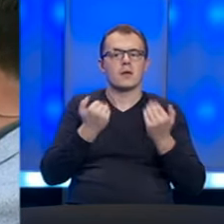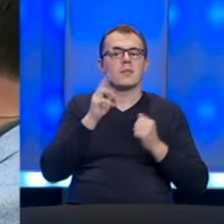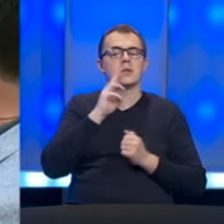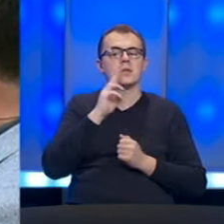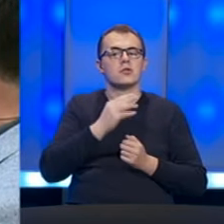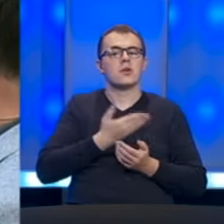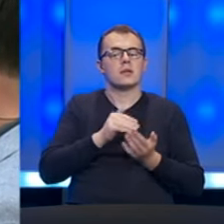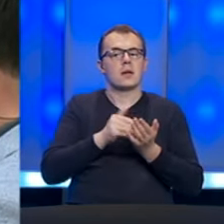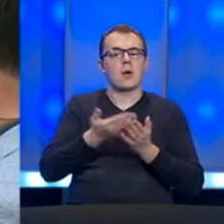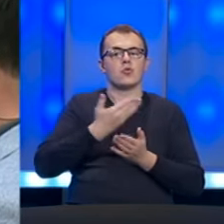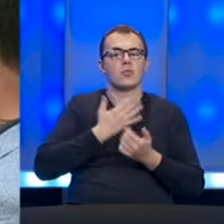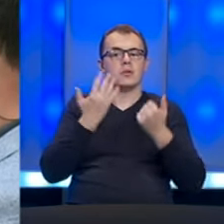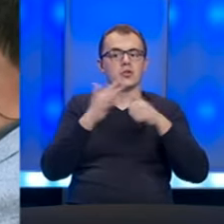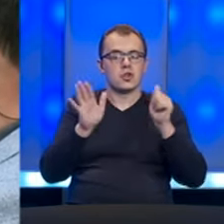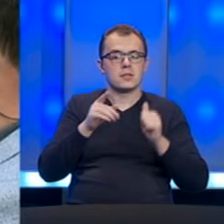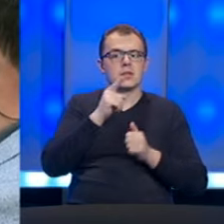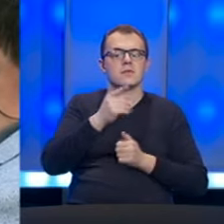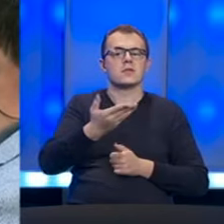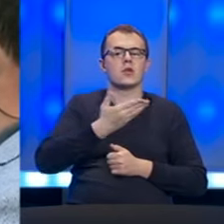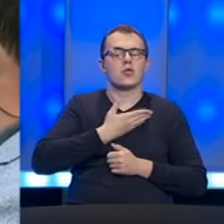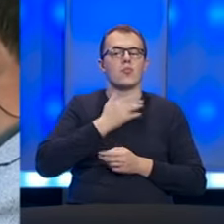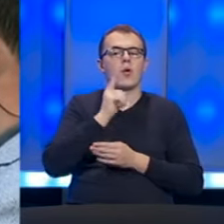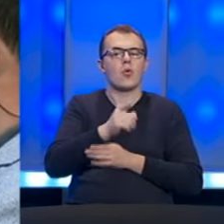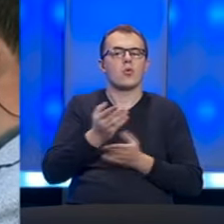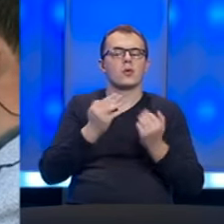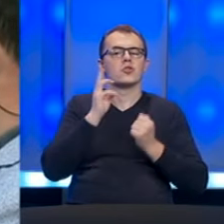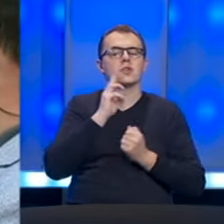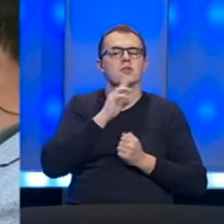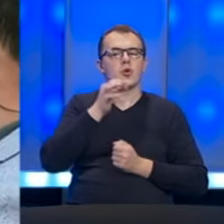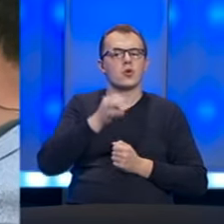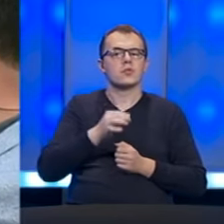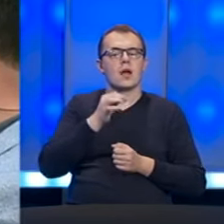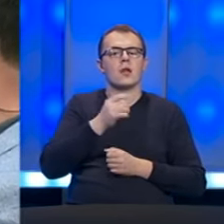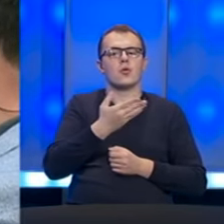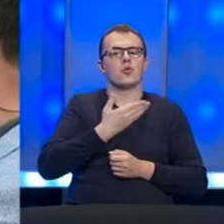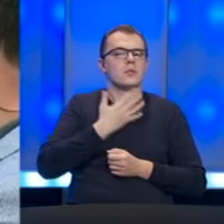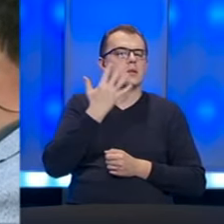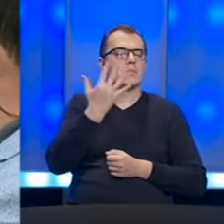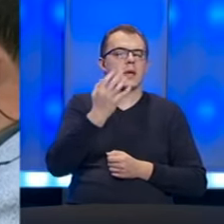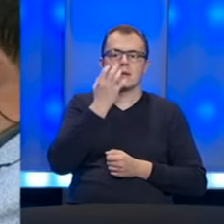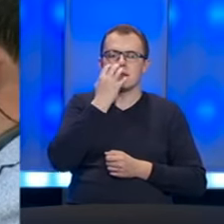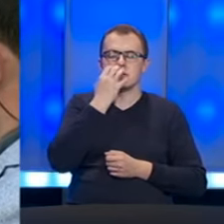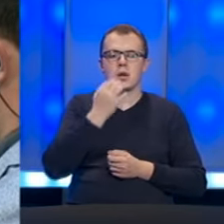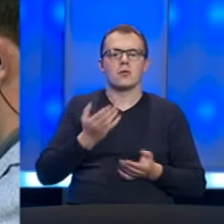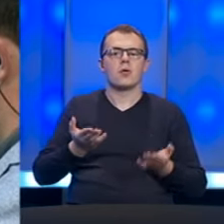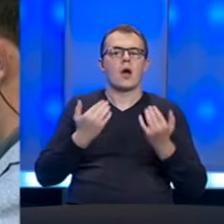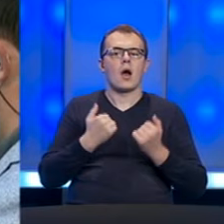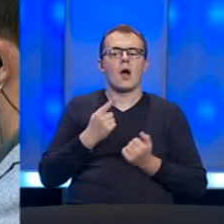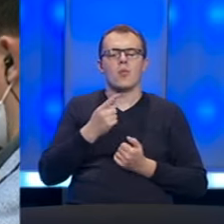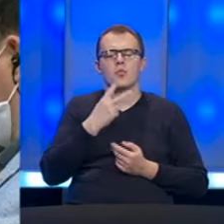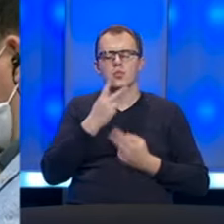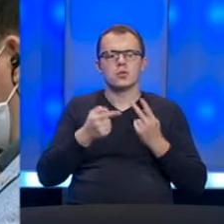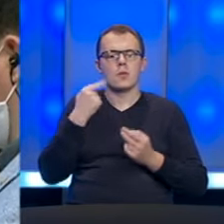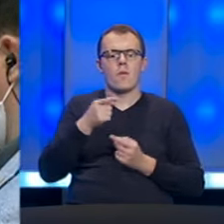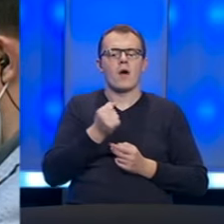trebao dobiti 16, vi ste dobili odluku da će Zeničko-Dobojski kanton dobiti 5 respiratora, a uzmemo li u obzir